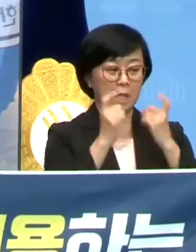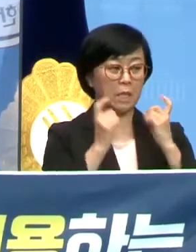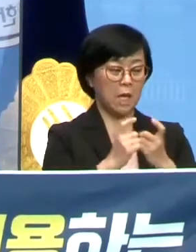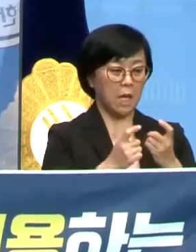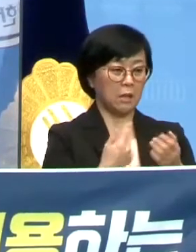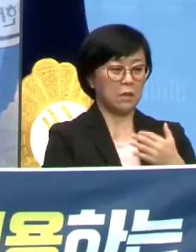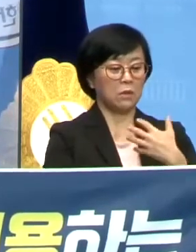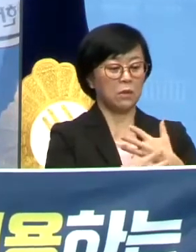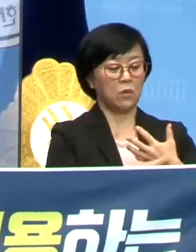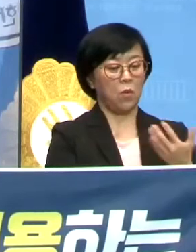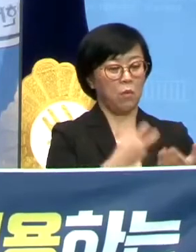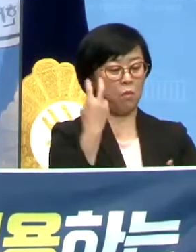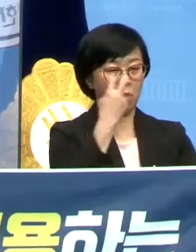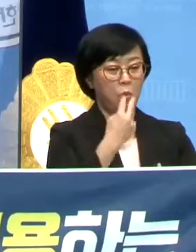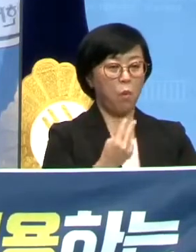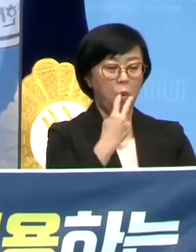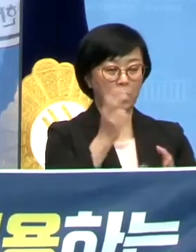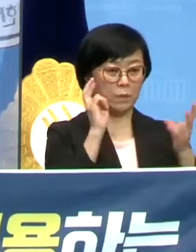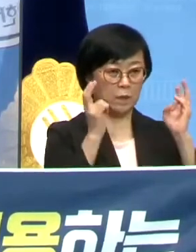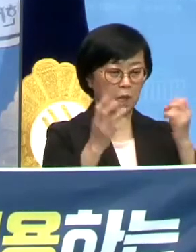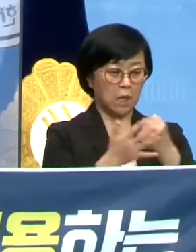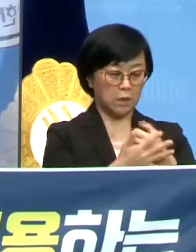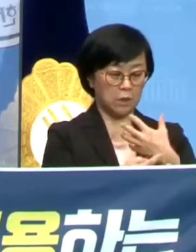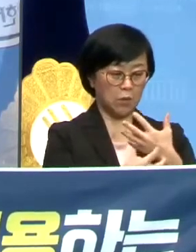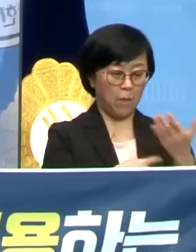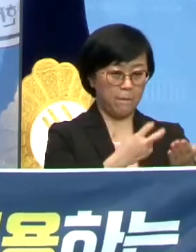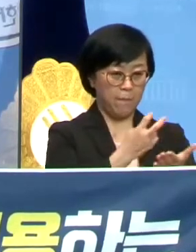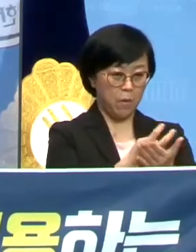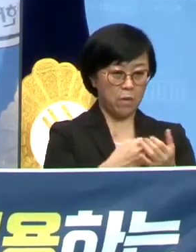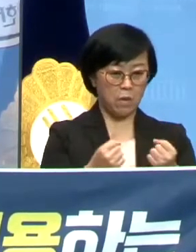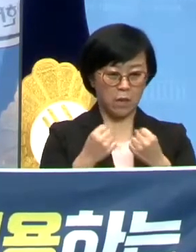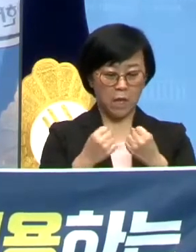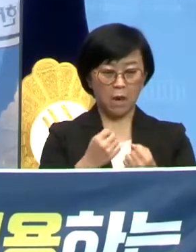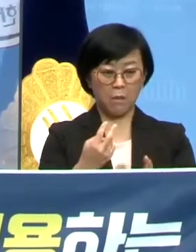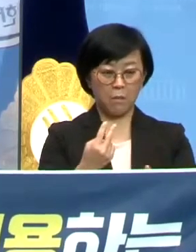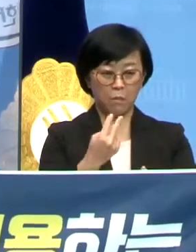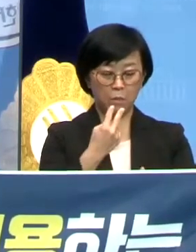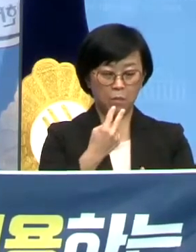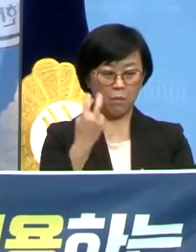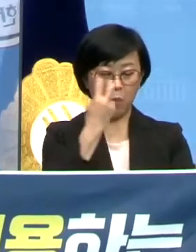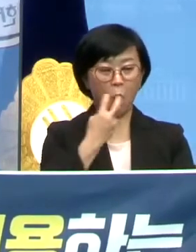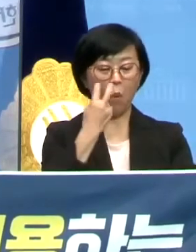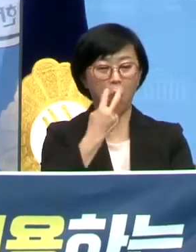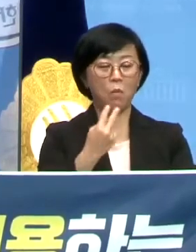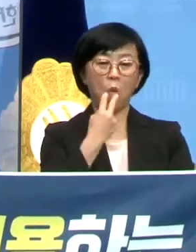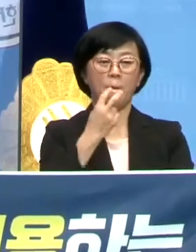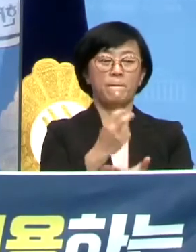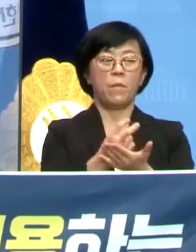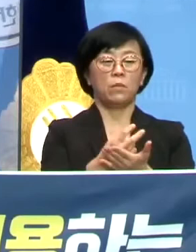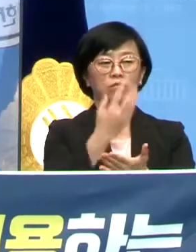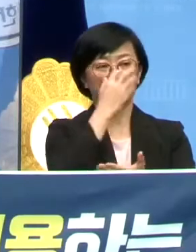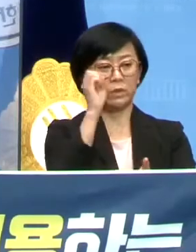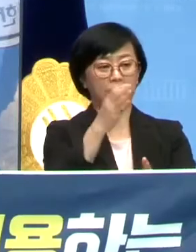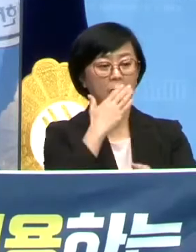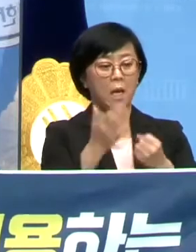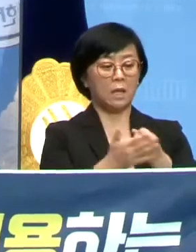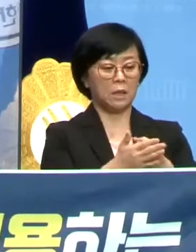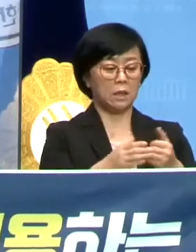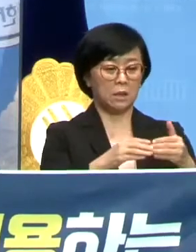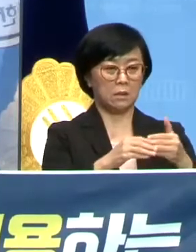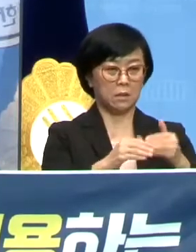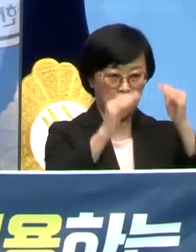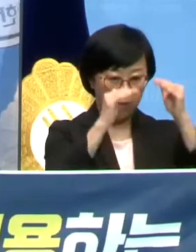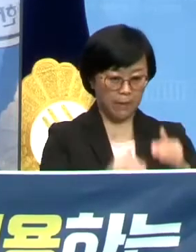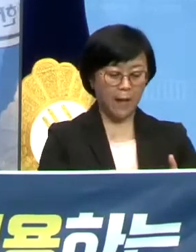돈벌이 하라고 정부가 의료법 건강보험법 국민건강증진법 을 무시할 수 있는 가이드라인도 이미